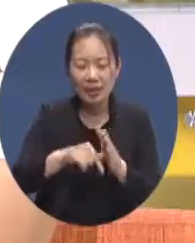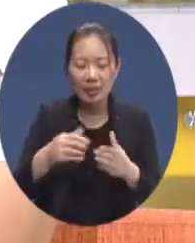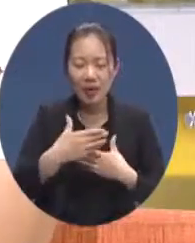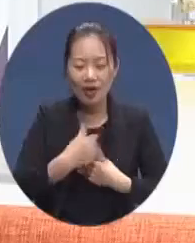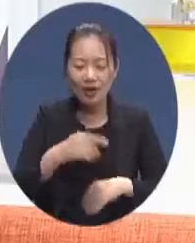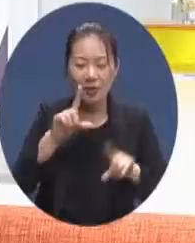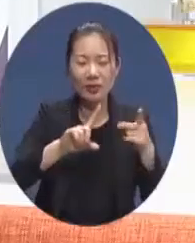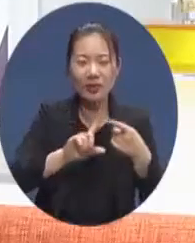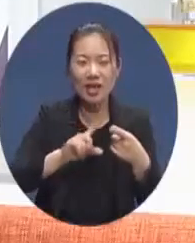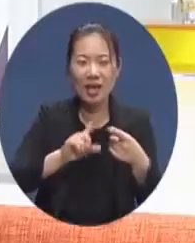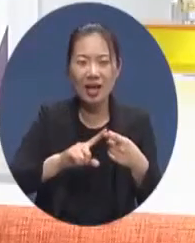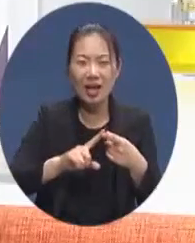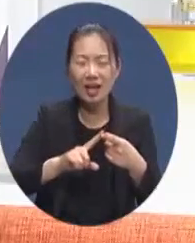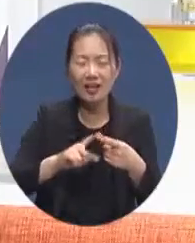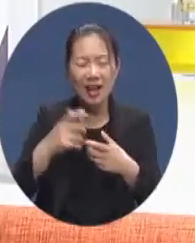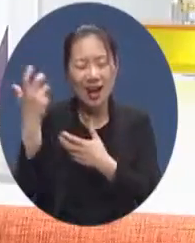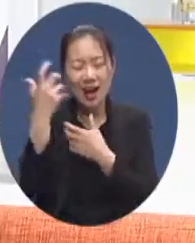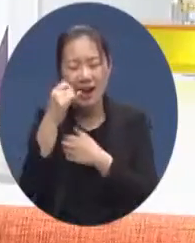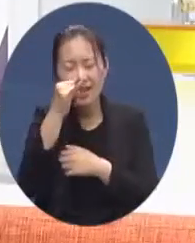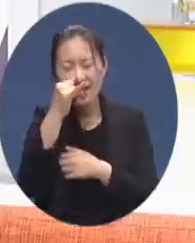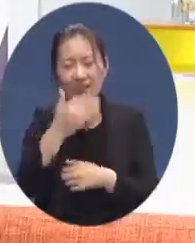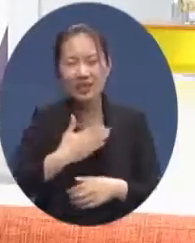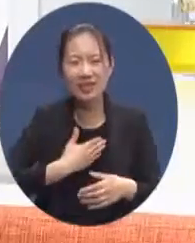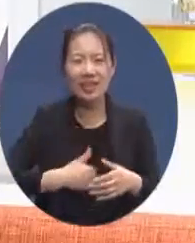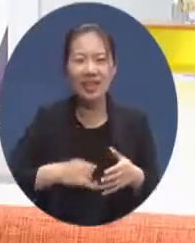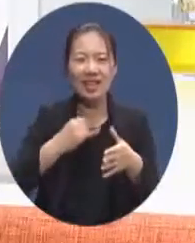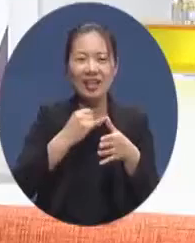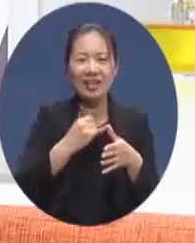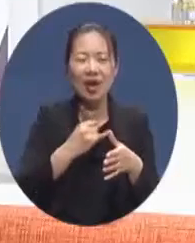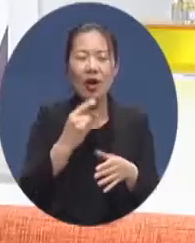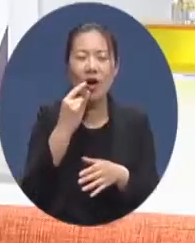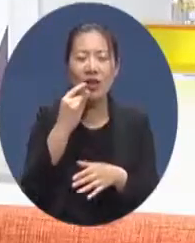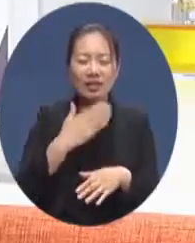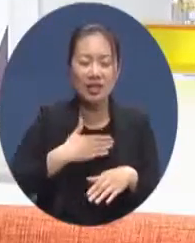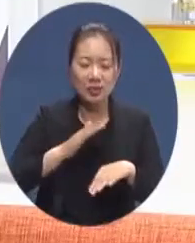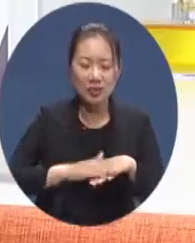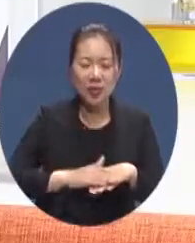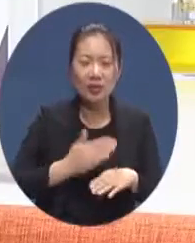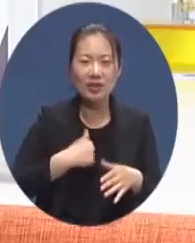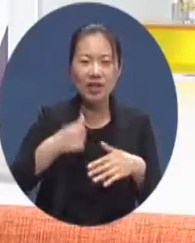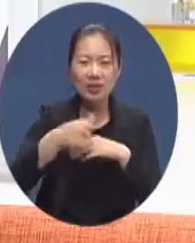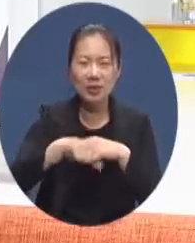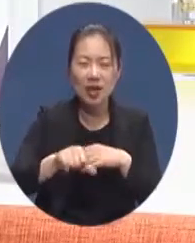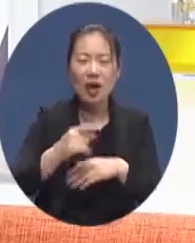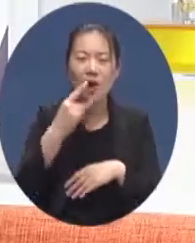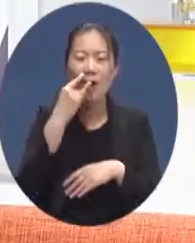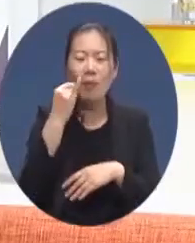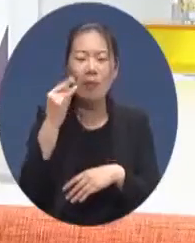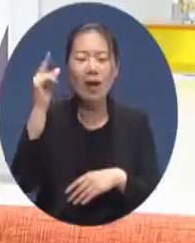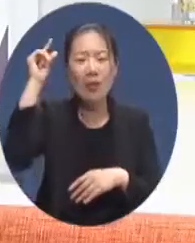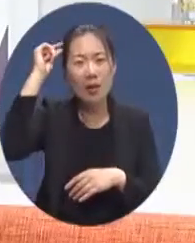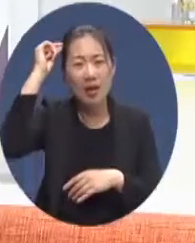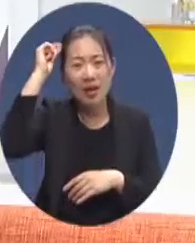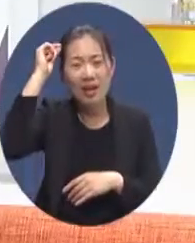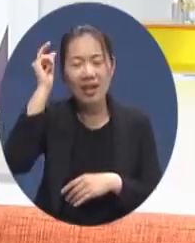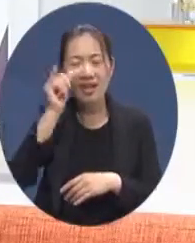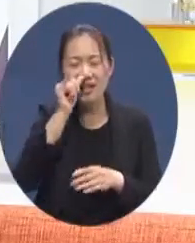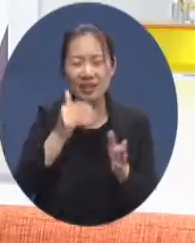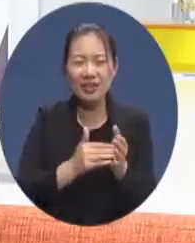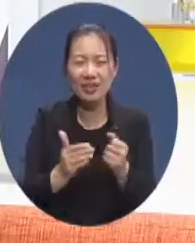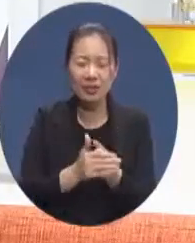같은 경우는 제 손이었고 제 조카 같은 경우는 엄마 머리카락이었습니다. 그래서 아주 클 때까지도 이제 계속 그 신체 부위에